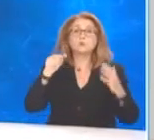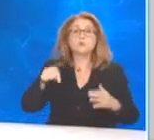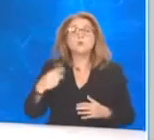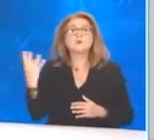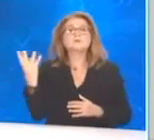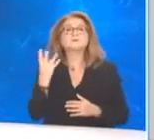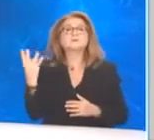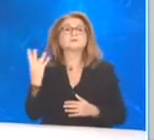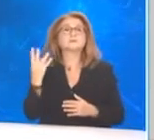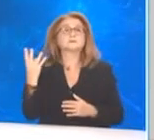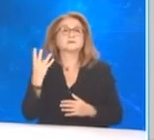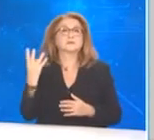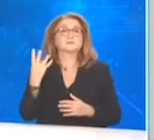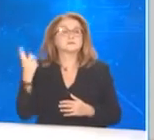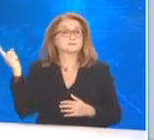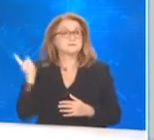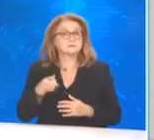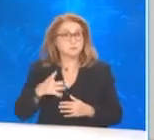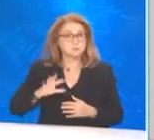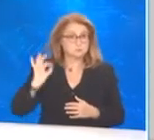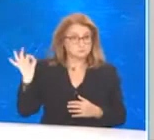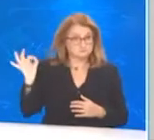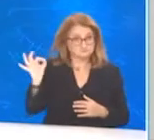78,44% των ενεργών κρουσμάτων.